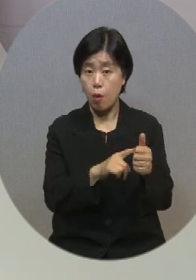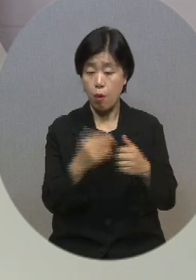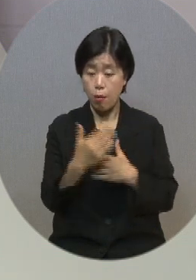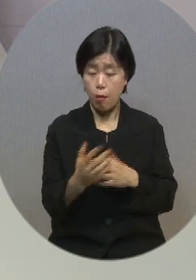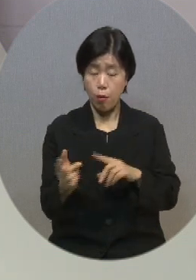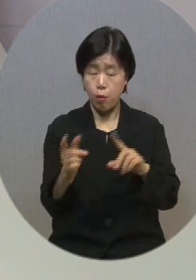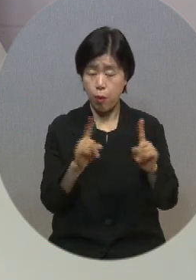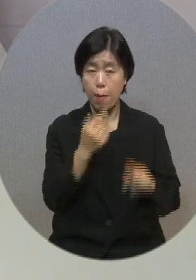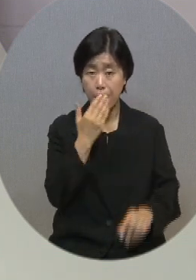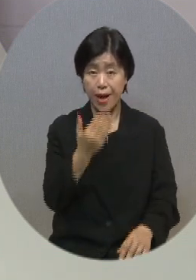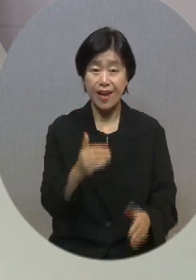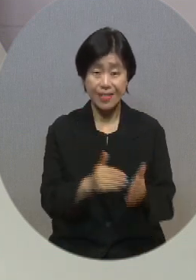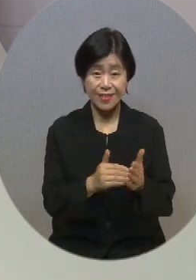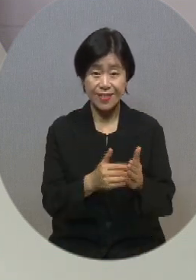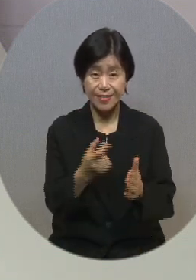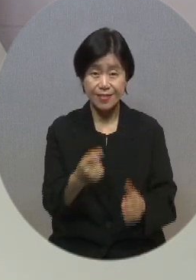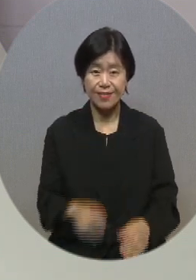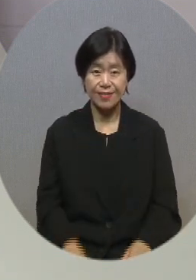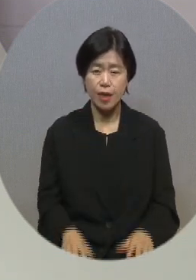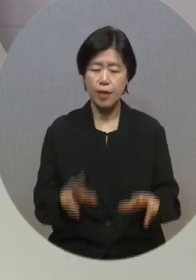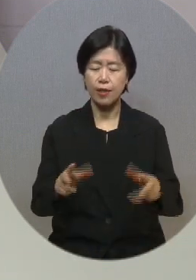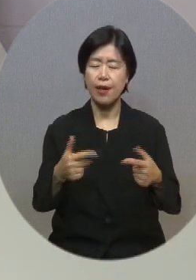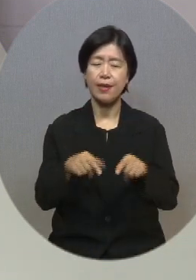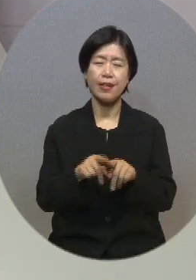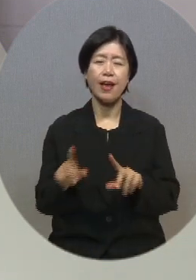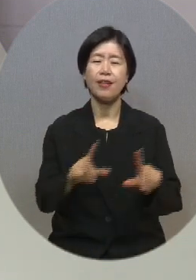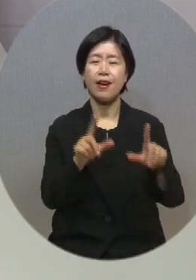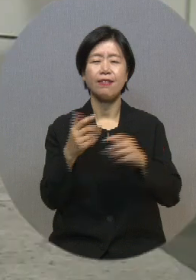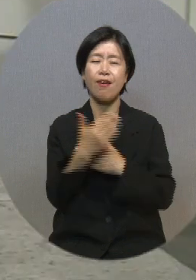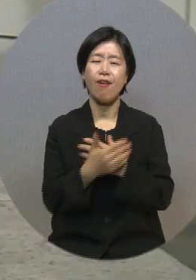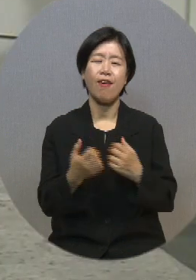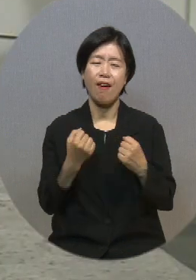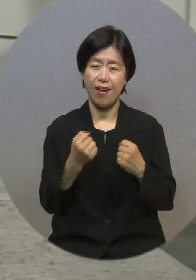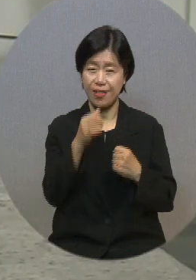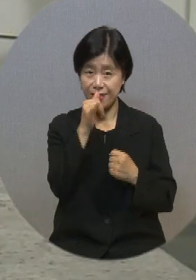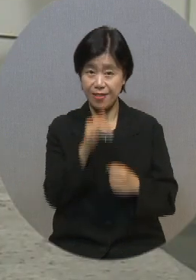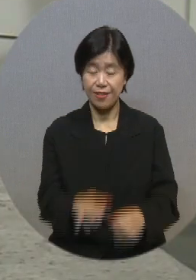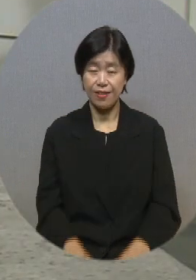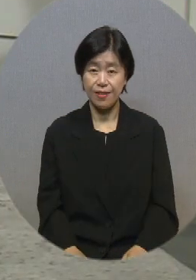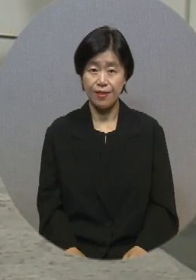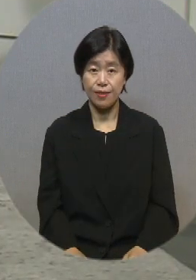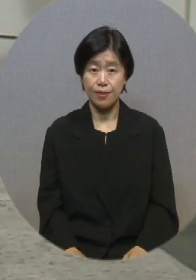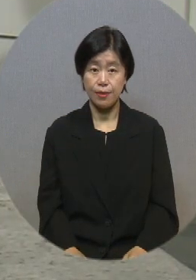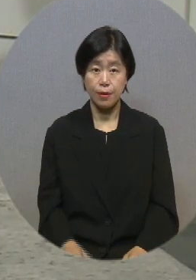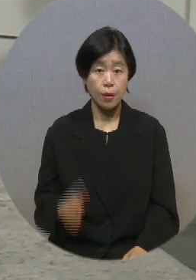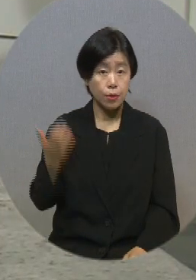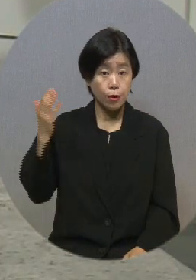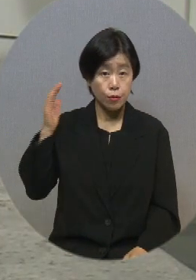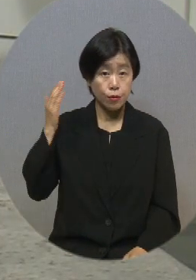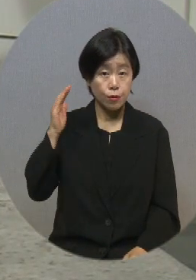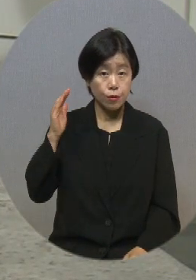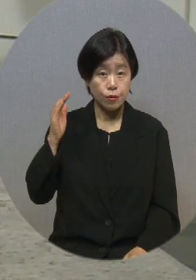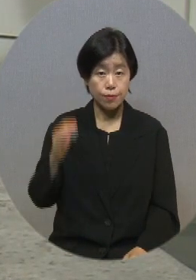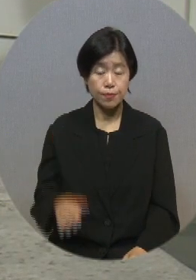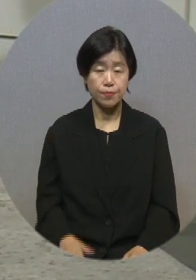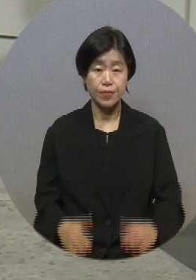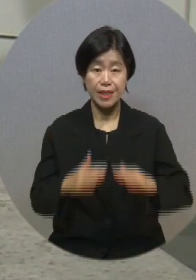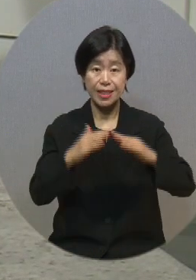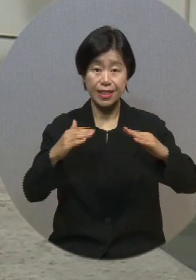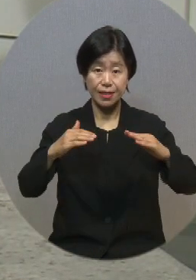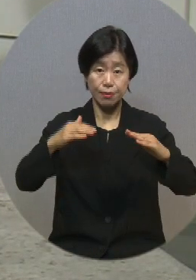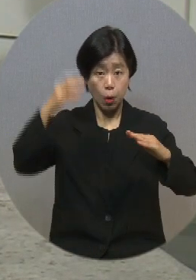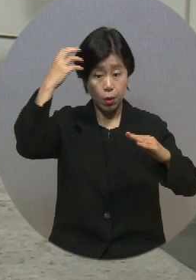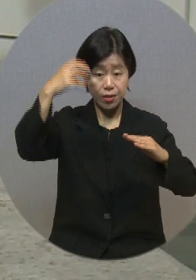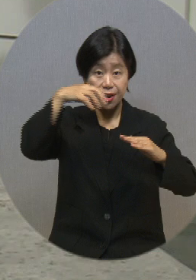되시고 에, 건강한 삶을 사시는 것 같다고 느낌이 듭니다. 네, 요즘에 그 옥상에는 야채는 잘 크고